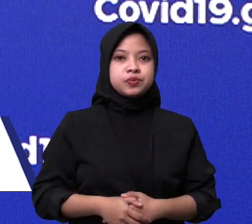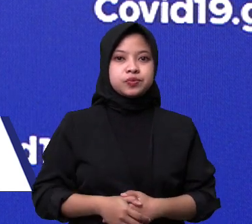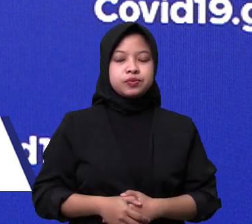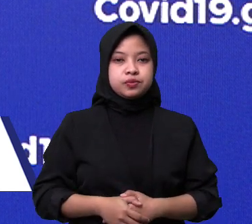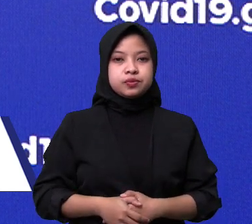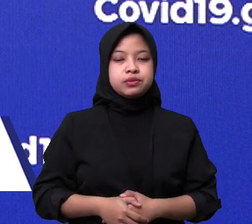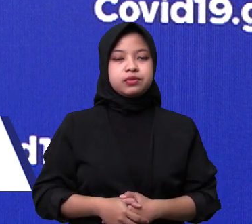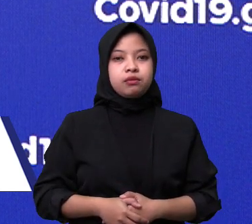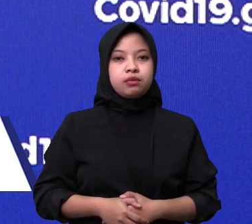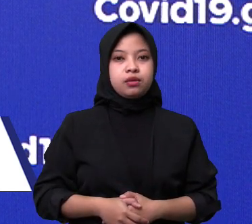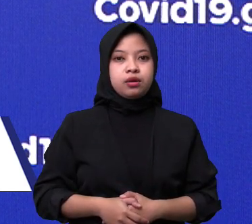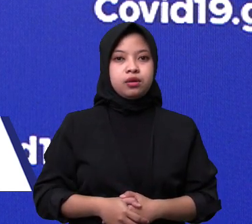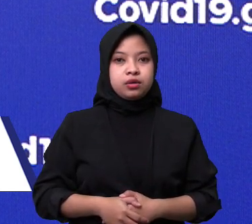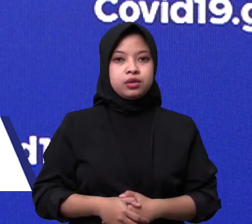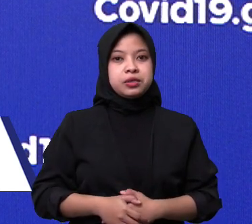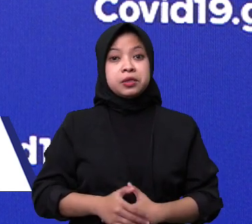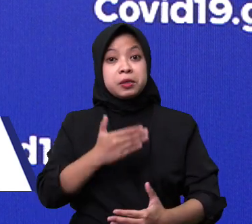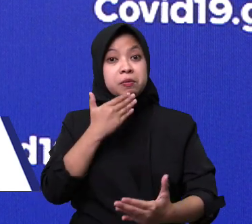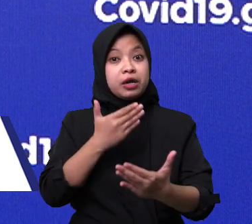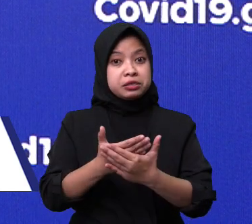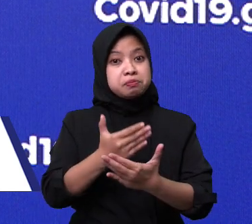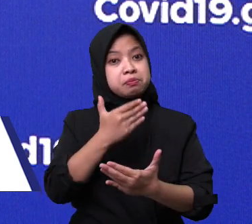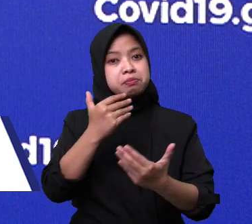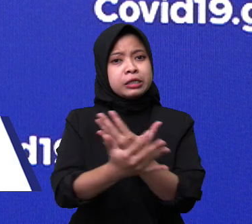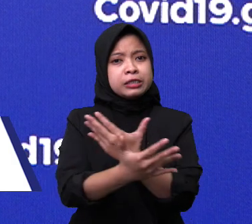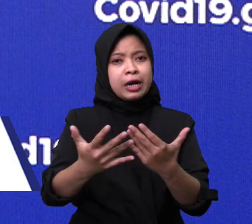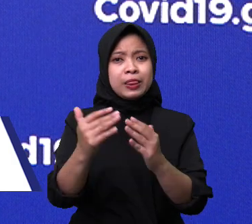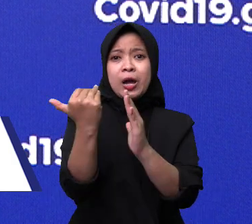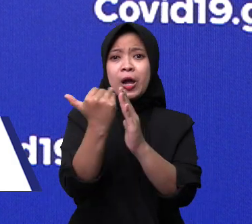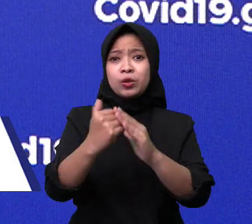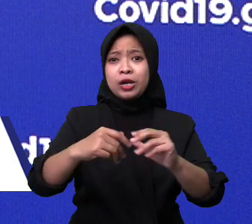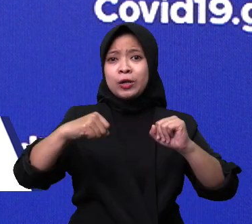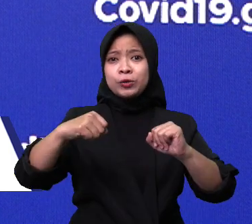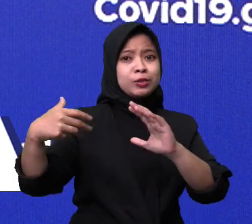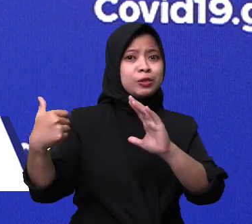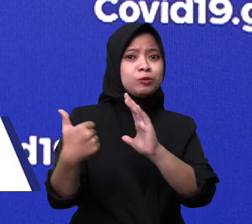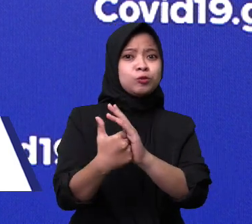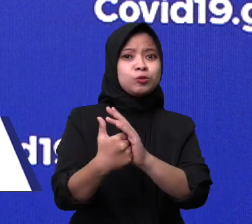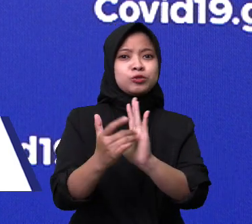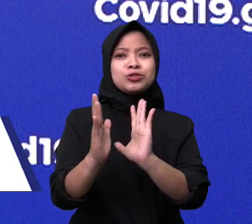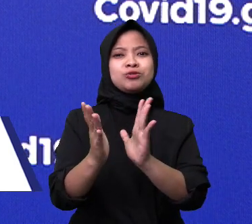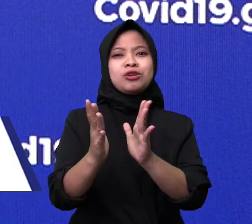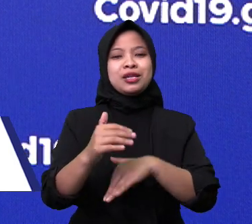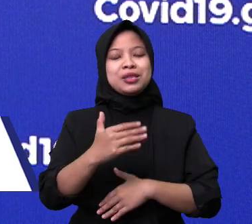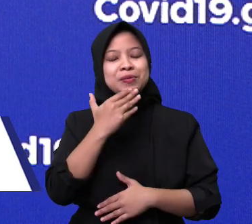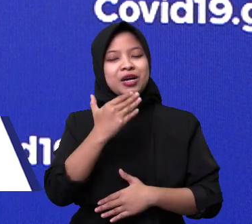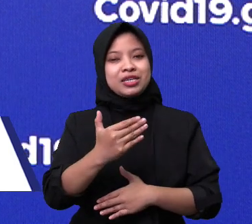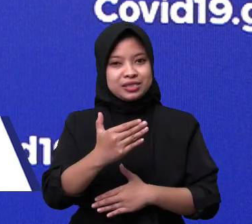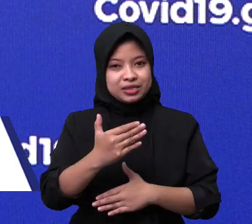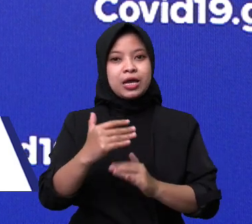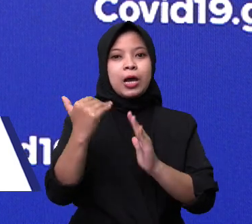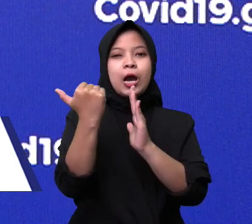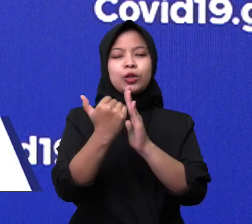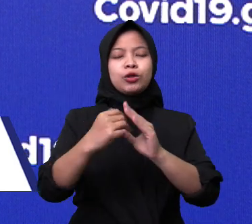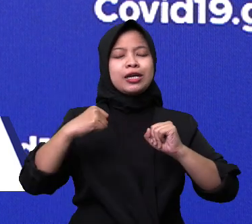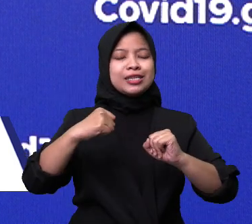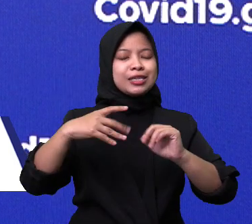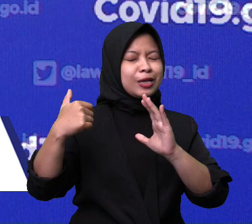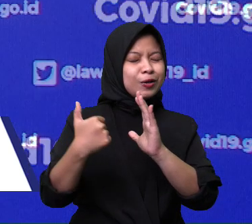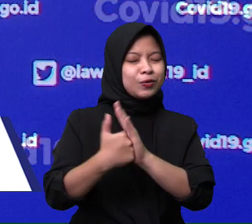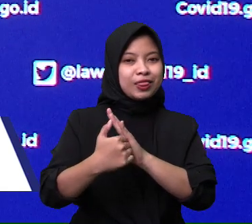tidak lepas dari peran seluruh lapisan masyarakat dan pemerintah yang disiplin dan terus melanggengkan protokol